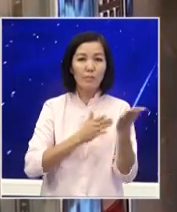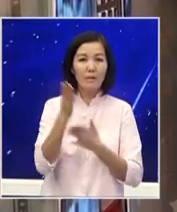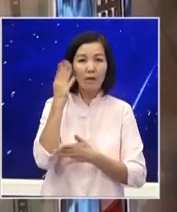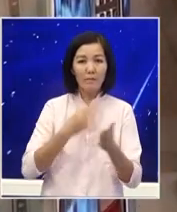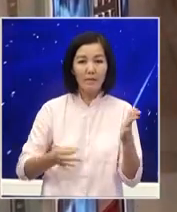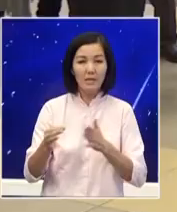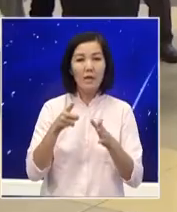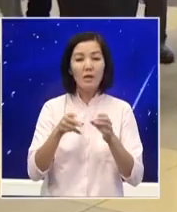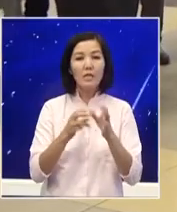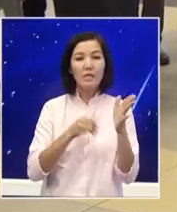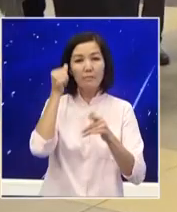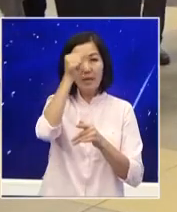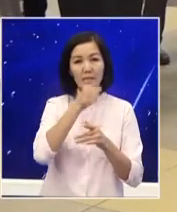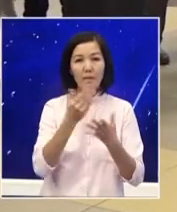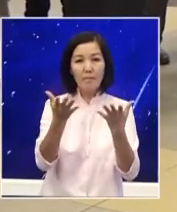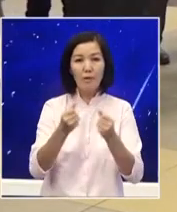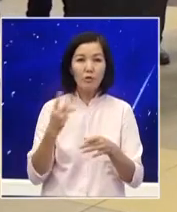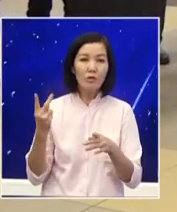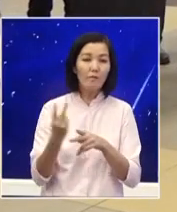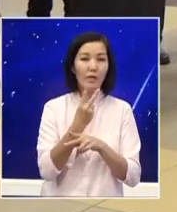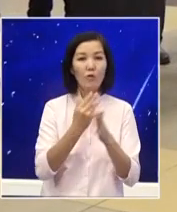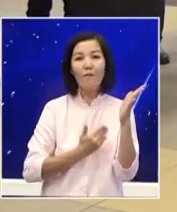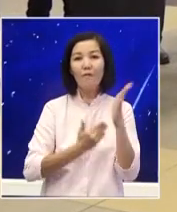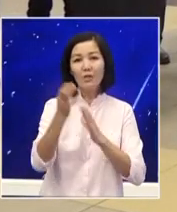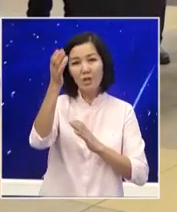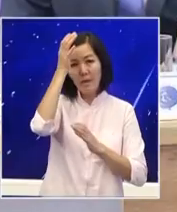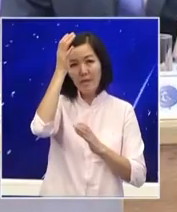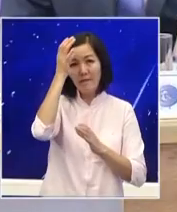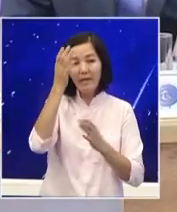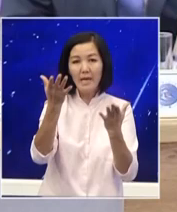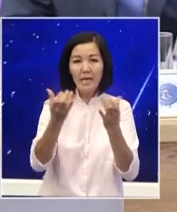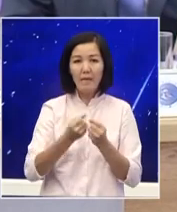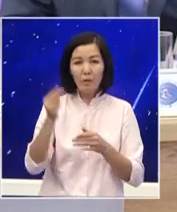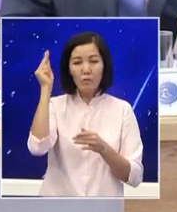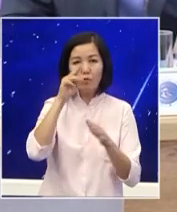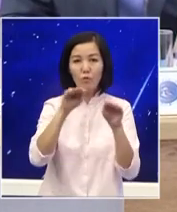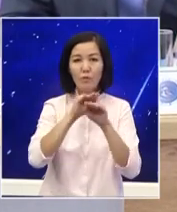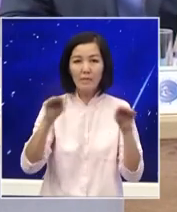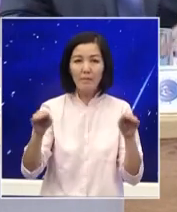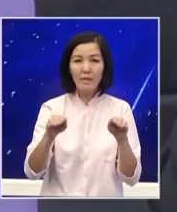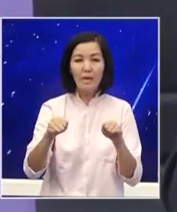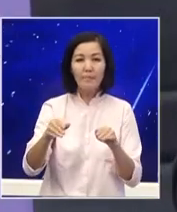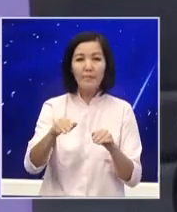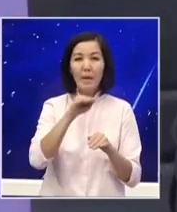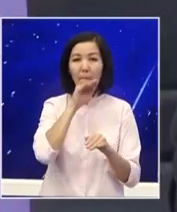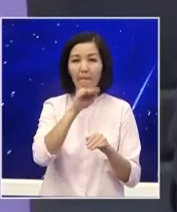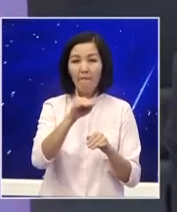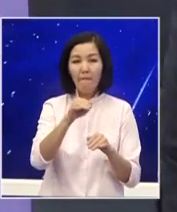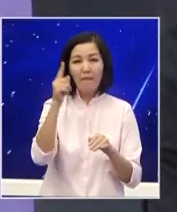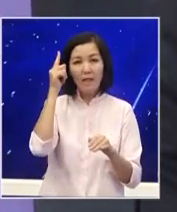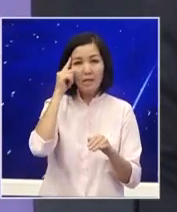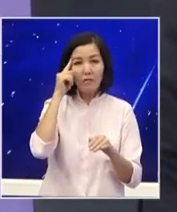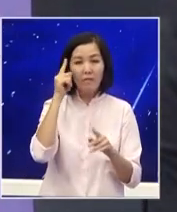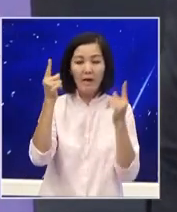алматинской области 2017 году получил второе высшее образование имеет ученую степень доктора философии